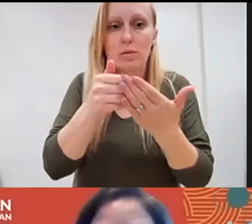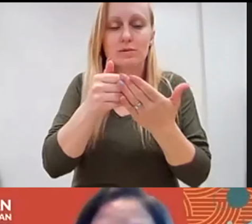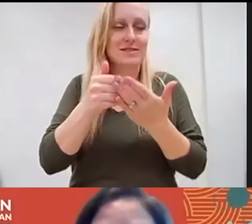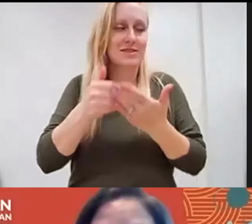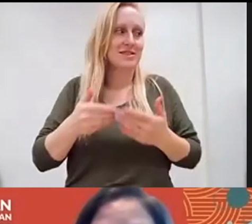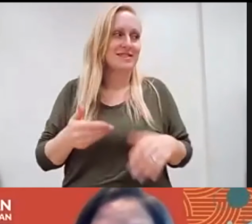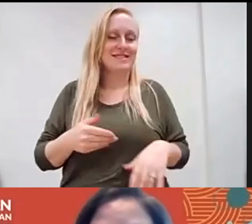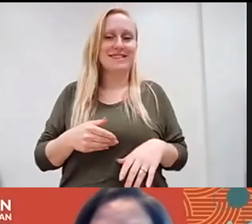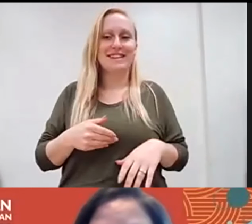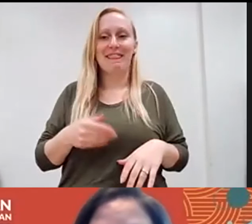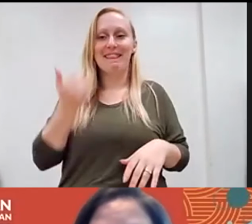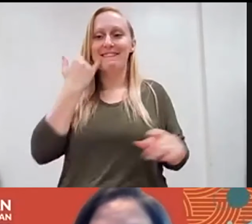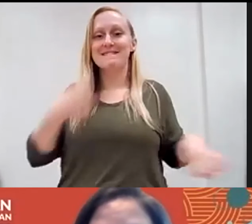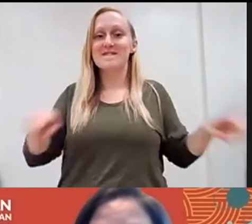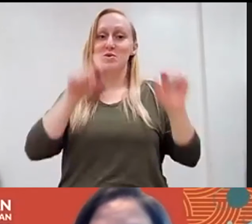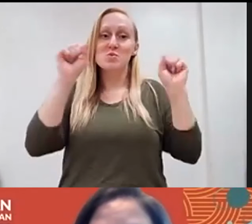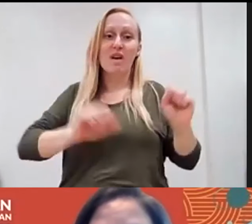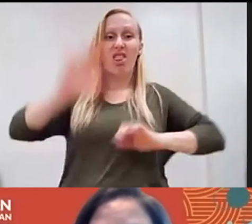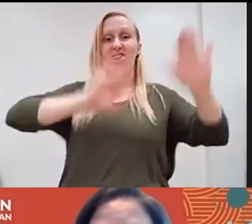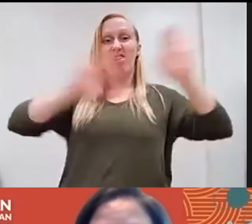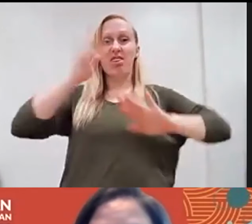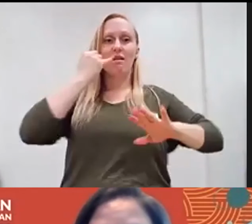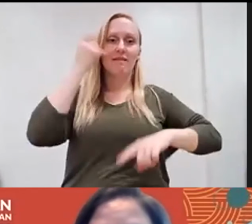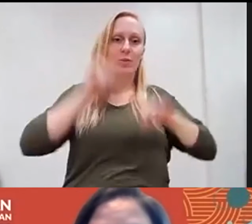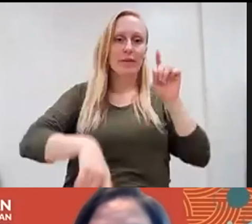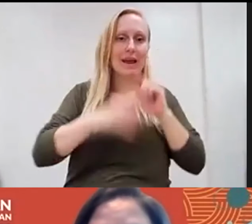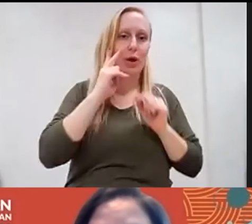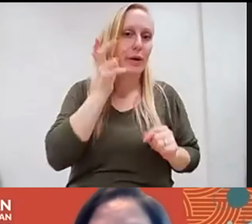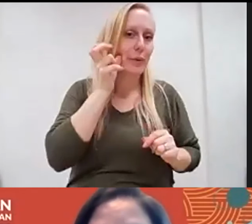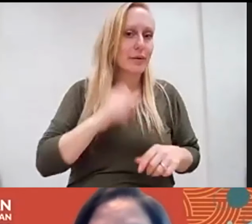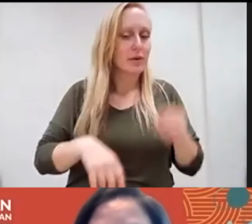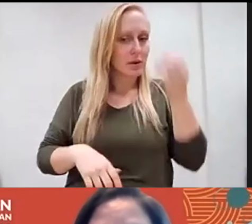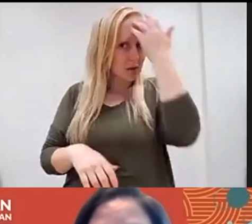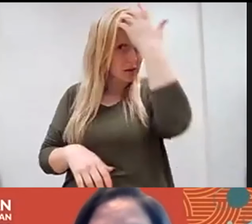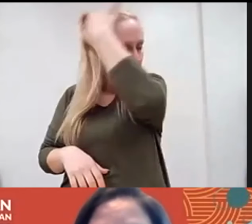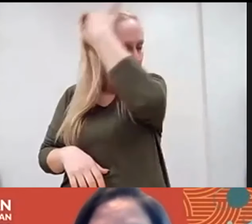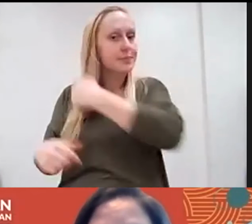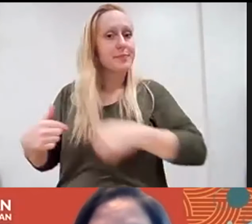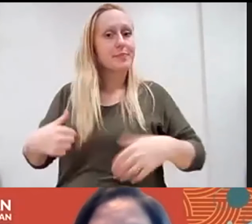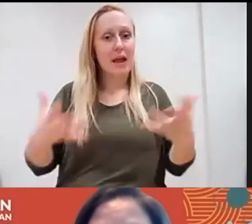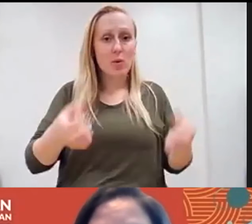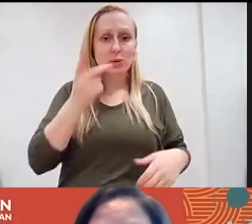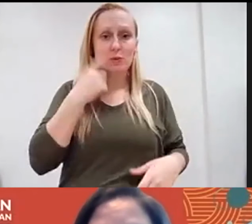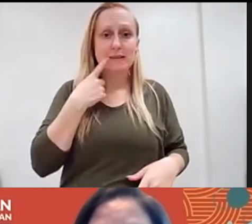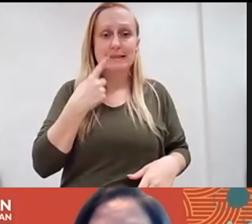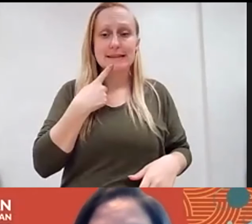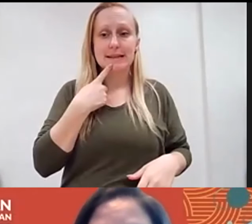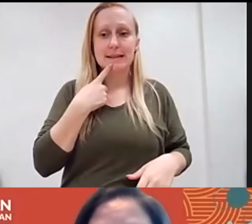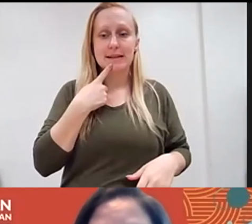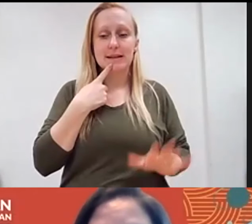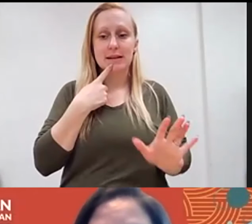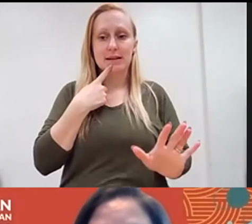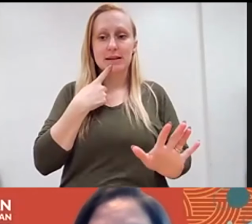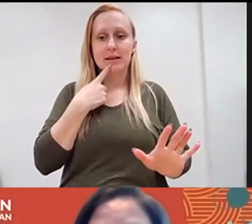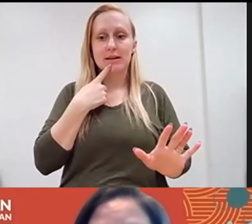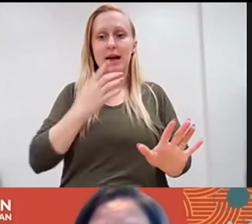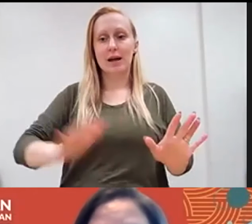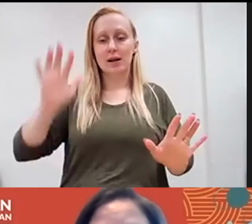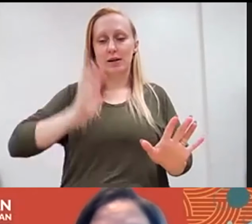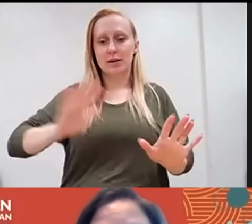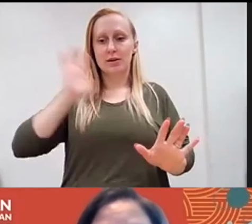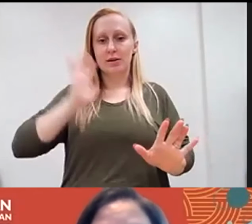سوف أضع وجهي قريب من الحاسوب. I would like to say this to you because I used to do my PhD is